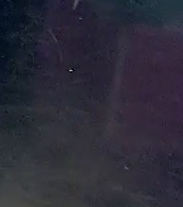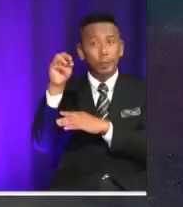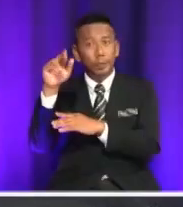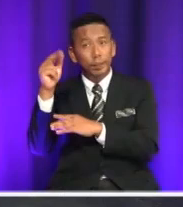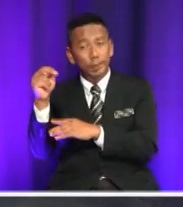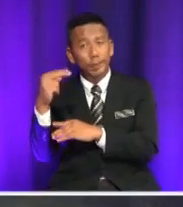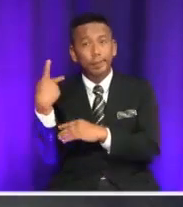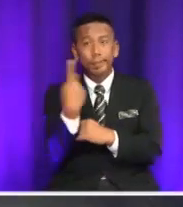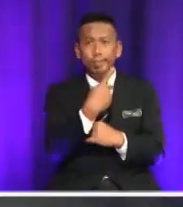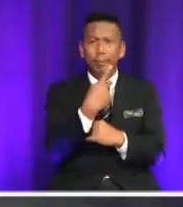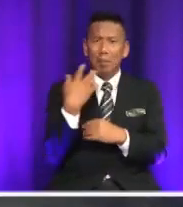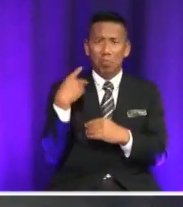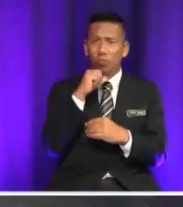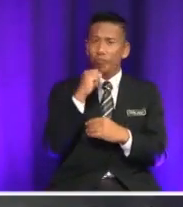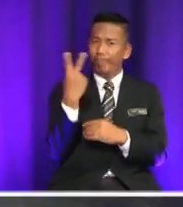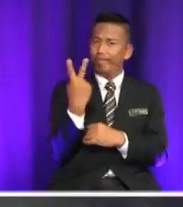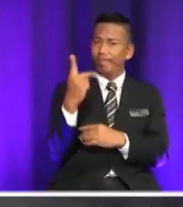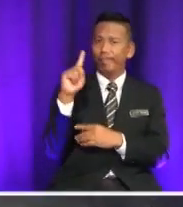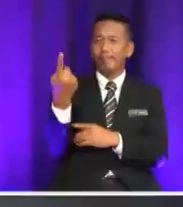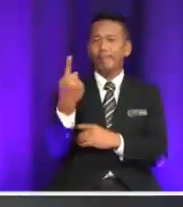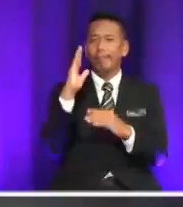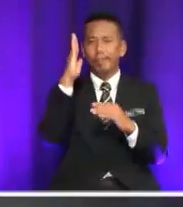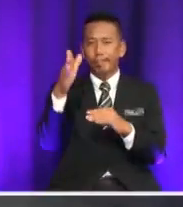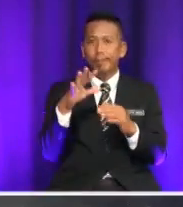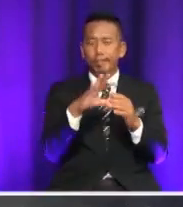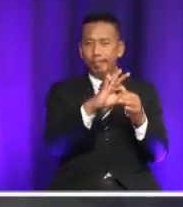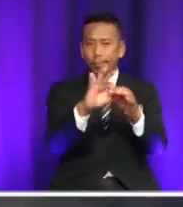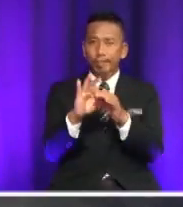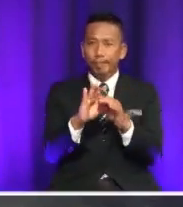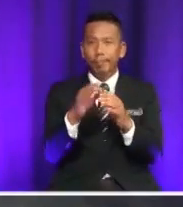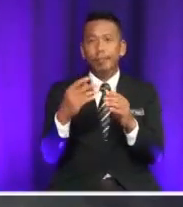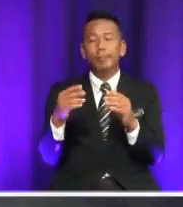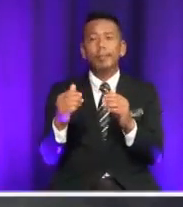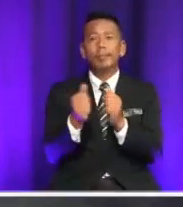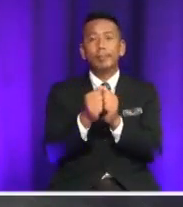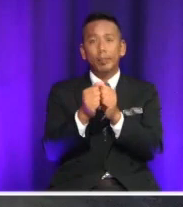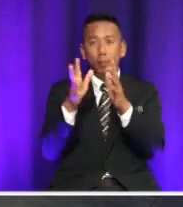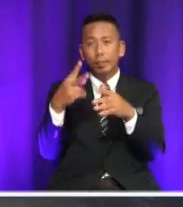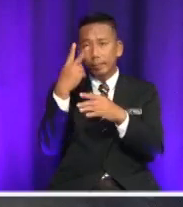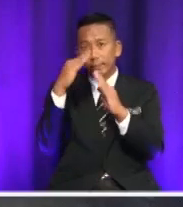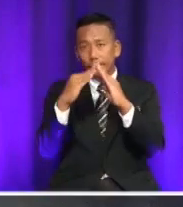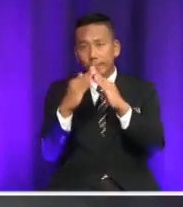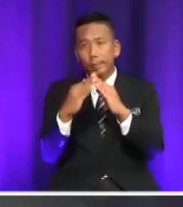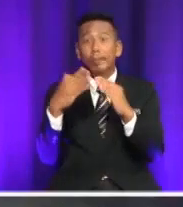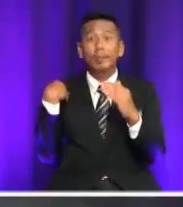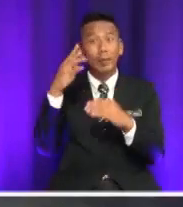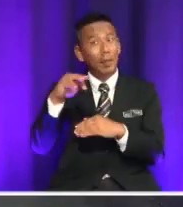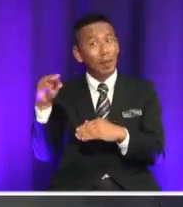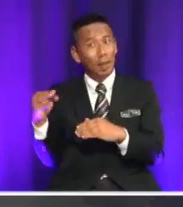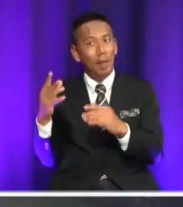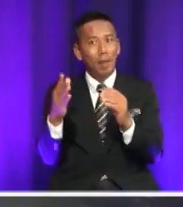bukan kita berdua saja yang akan bersama-sama dengan mereka di rumah kita juga ada sama kita